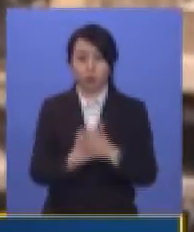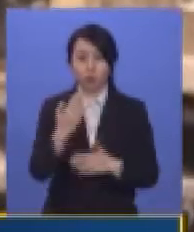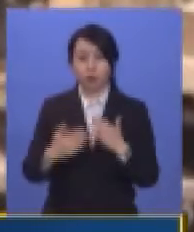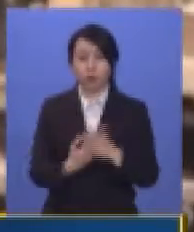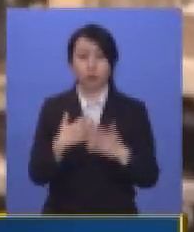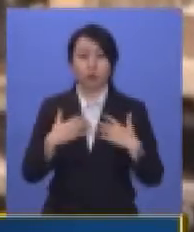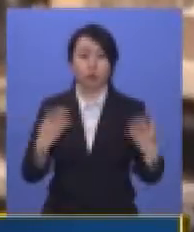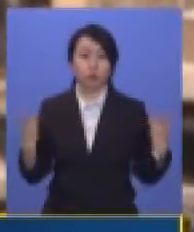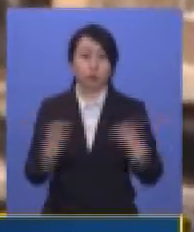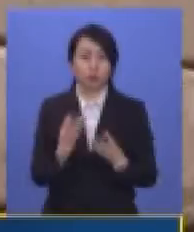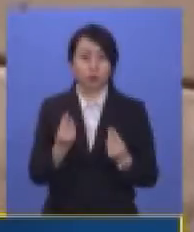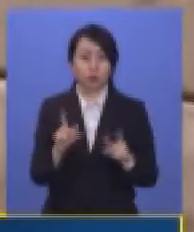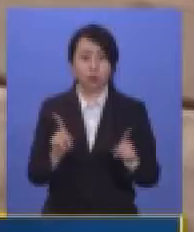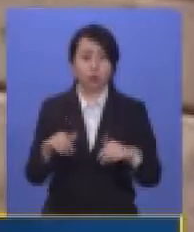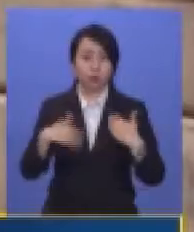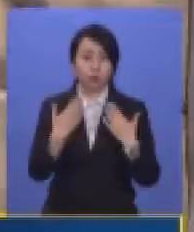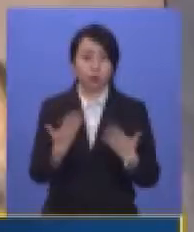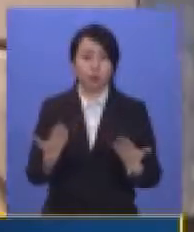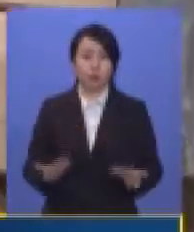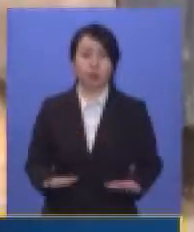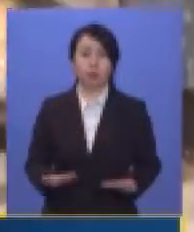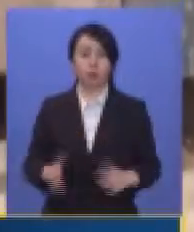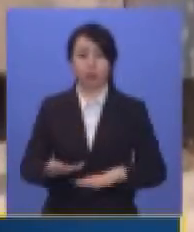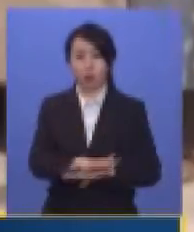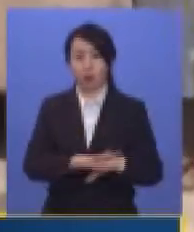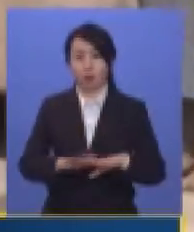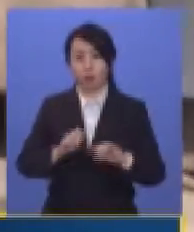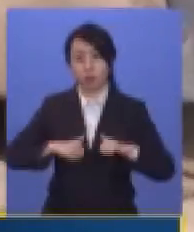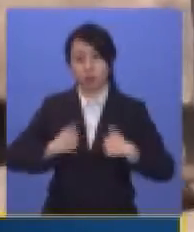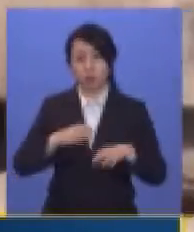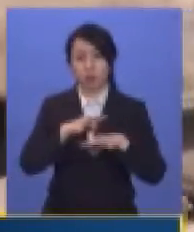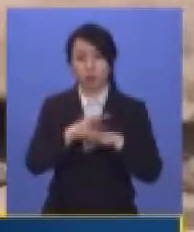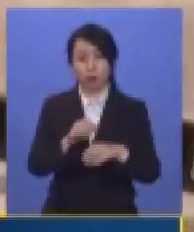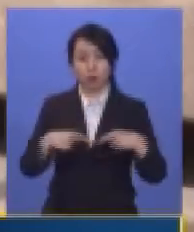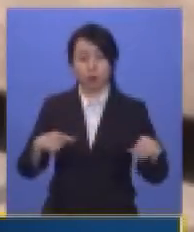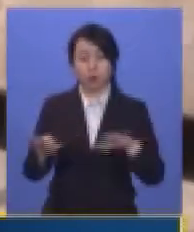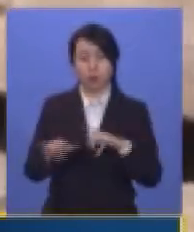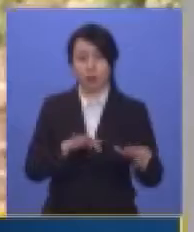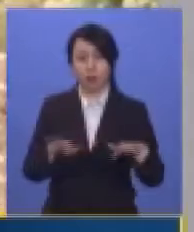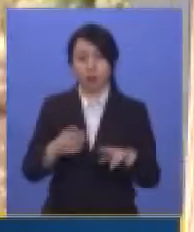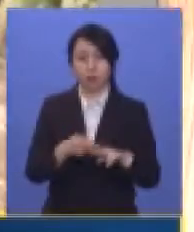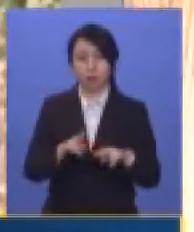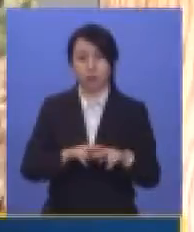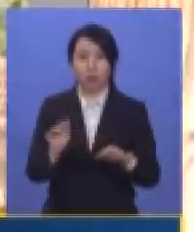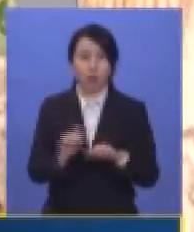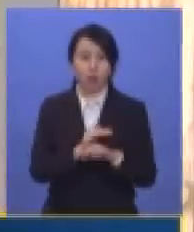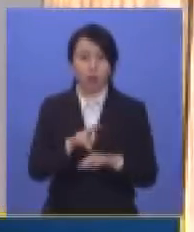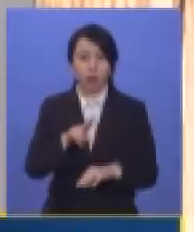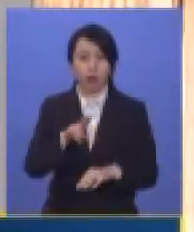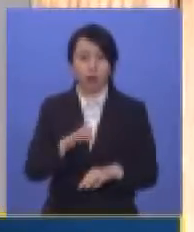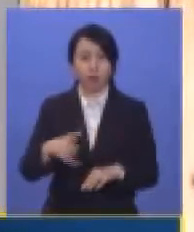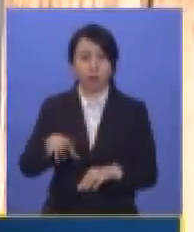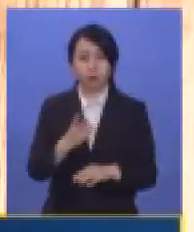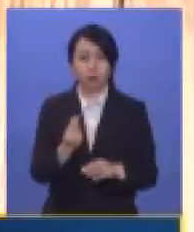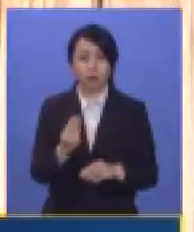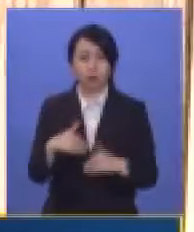животные и нужны средства, чтобы обеспечить их проживание. Общественники стараются проводить различные акции, одна из которых – «Добрые лапы». Все средства